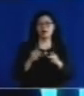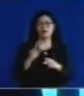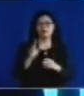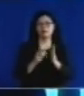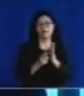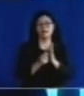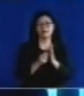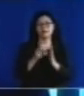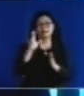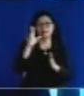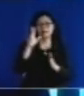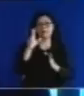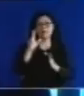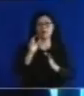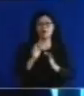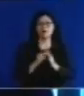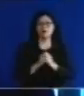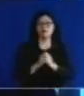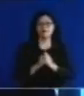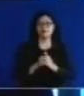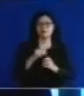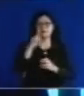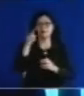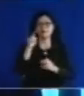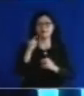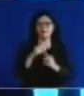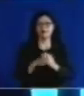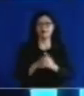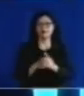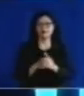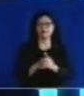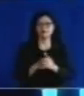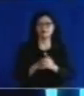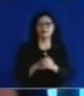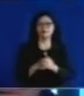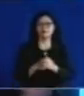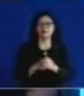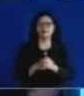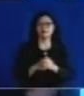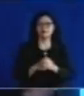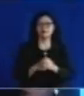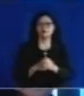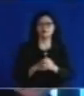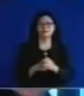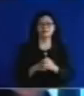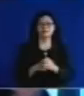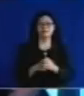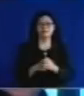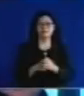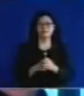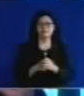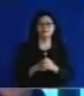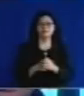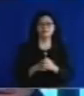ketiga debatnya berbasis pada pertanyaan yang disampaikan oleh moderator, di segmen keempat ini,